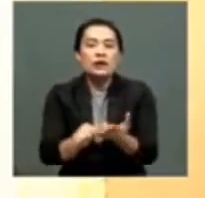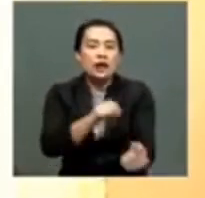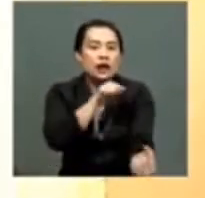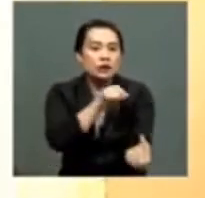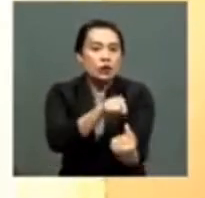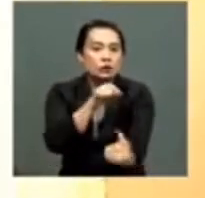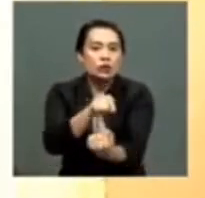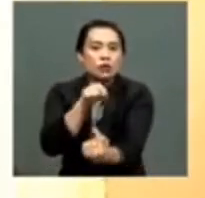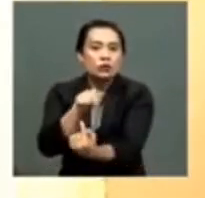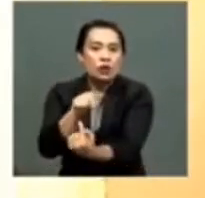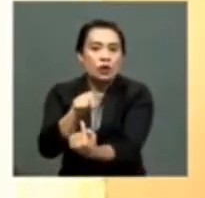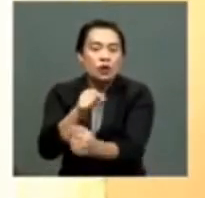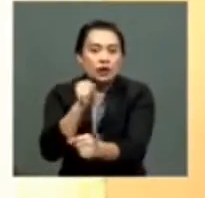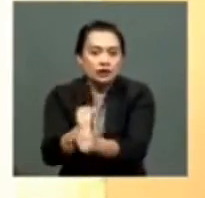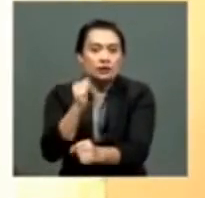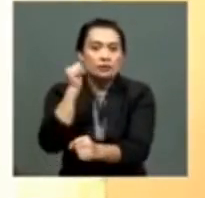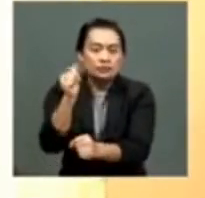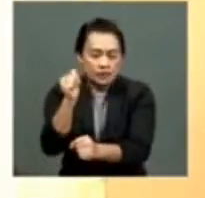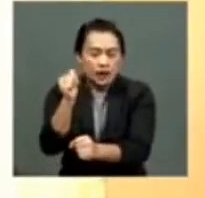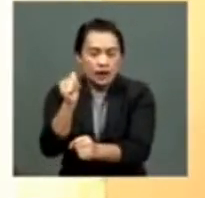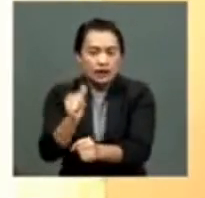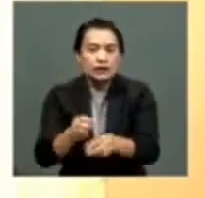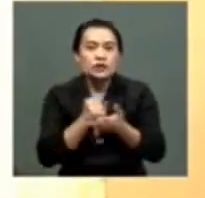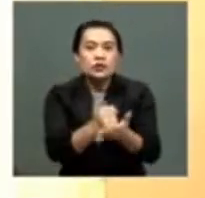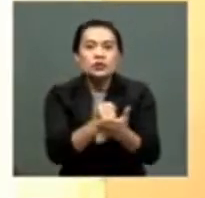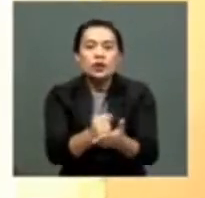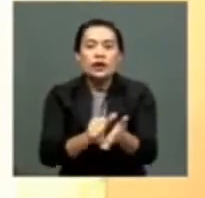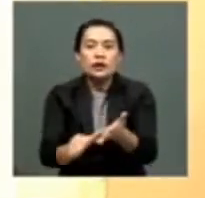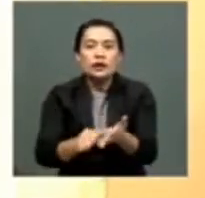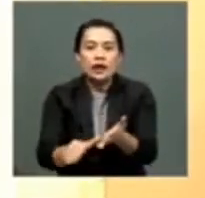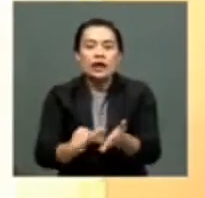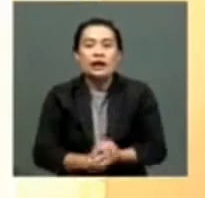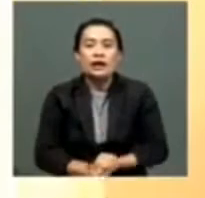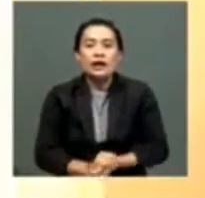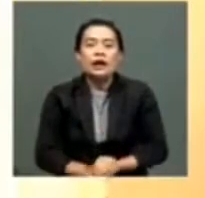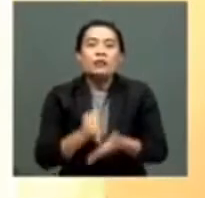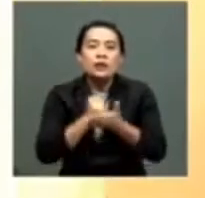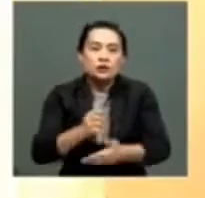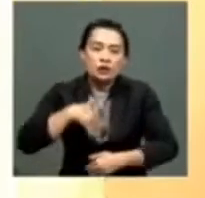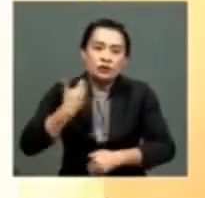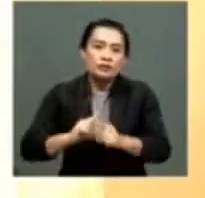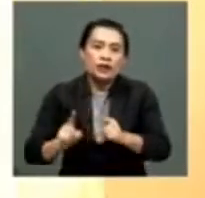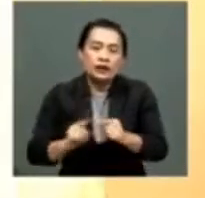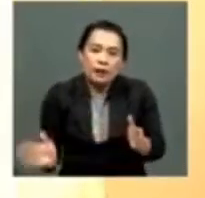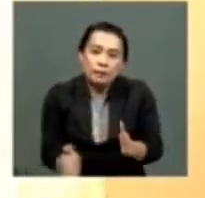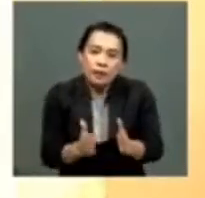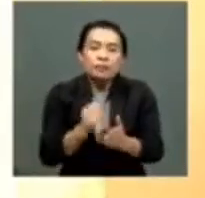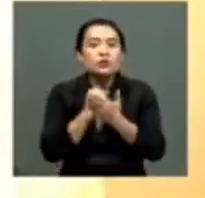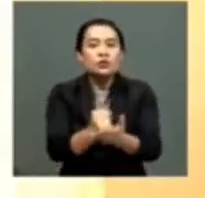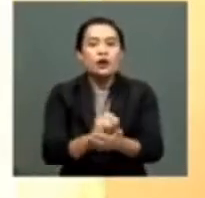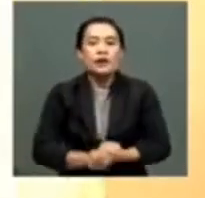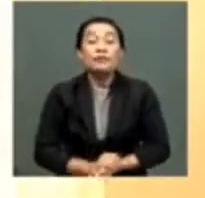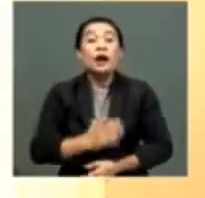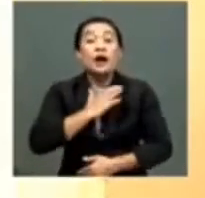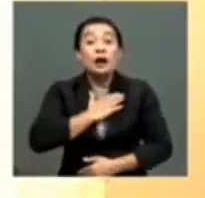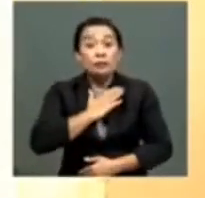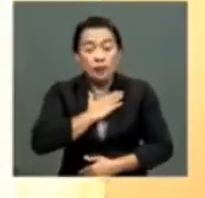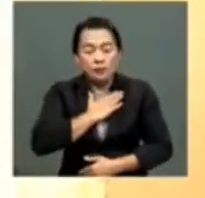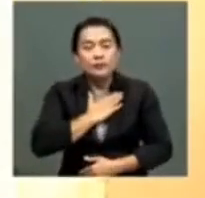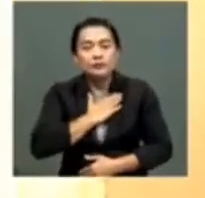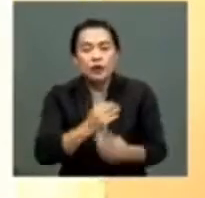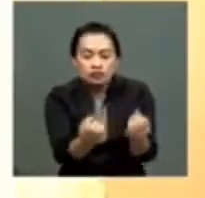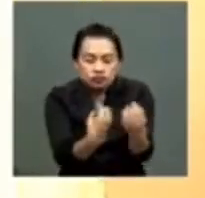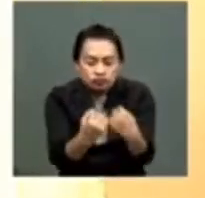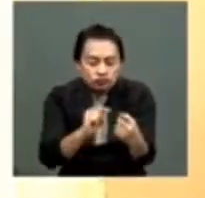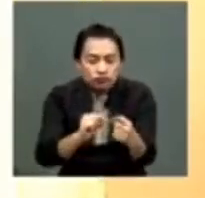ที่จะสามารถทำได้ทันทีเพื่อจะบรรเทาความเดือดร้อนในระยะสั้นก่อน ซึ่งผมก็ได้รับข้อเสนอแนะที่เป็นประโยชน์อย่าง